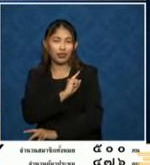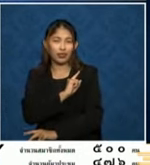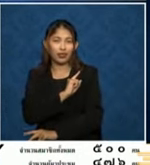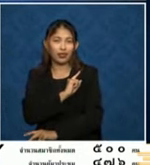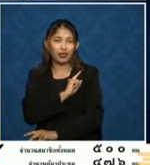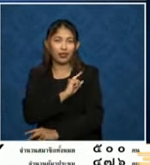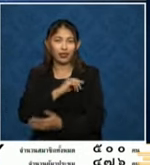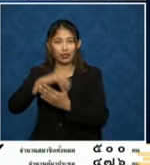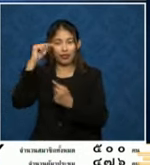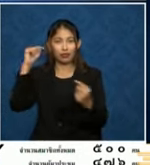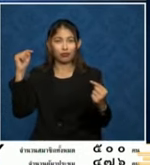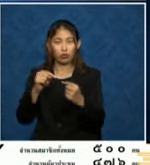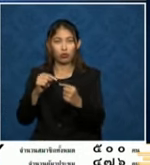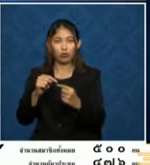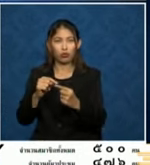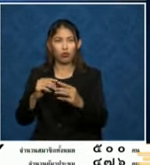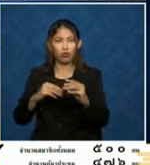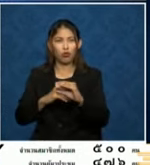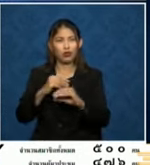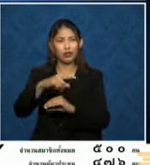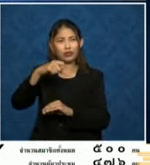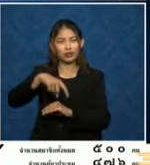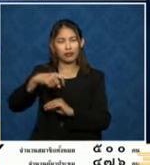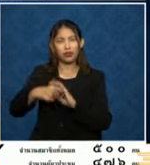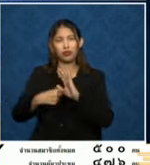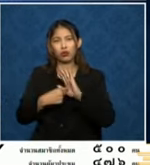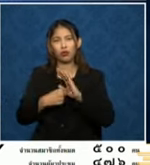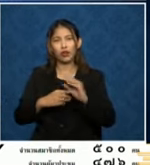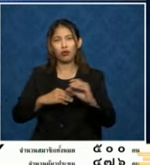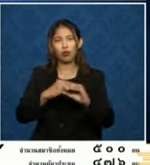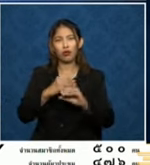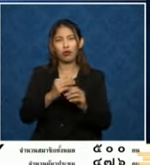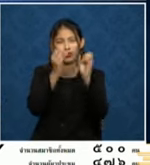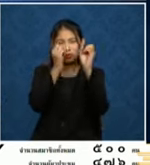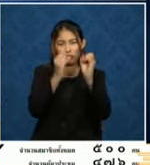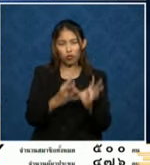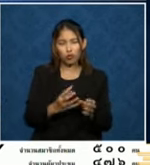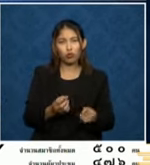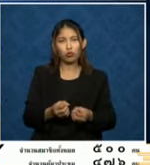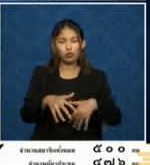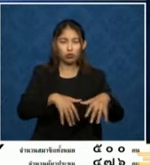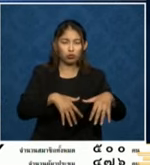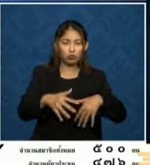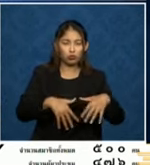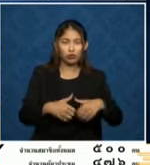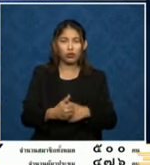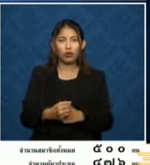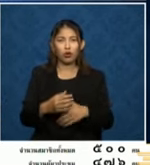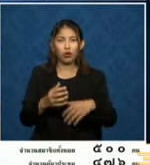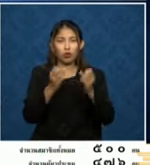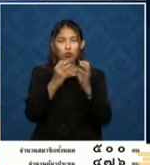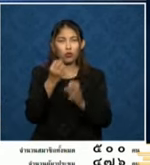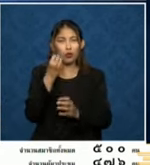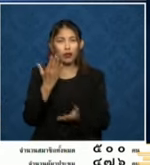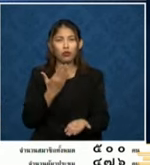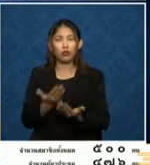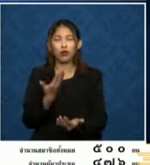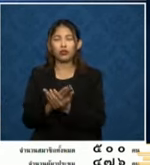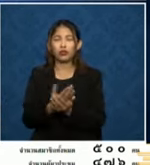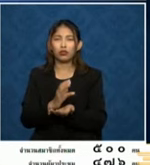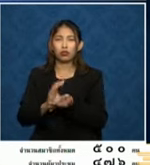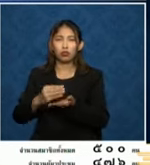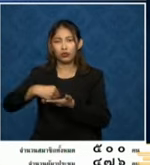วก็โครงการก็จะมีลักษณะซ้ําซ้อนเช่นโครงการครูคืนถิ่นนะครับหรือว่าโครงการอื่นๆที่เป็นการสนับสนุนทุนการศึกษานะ